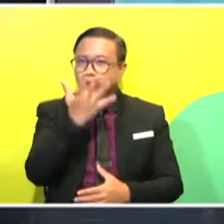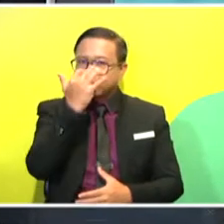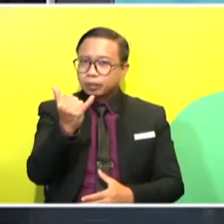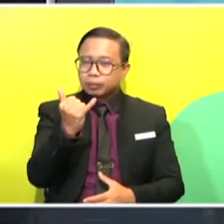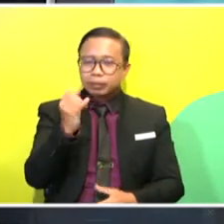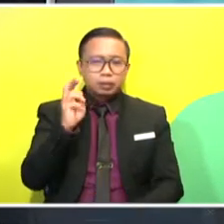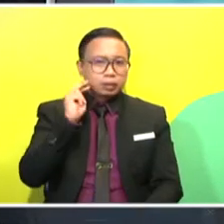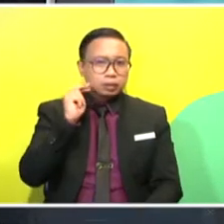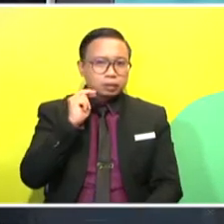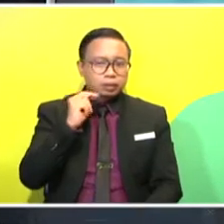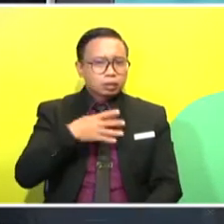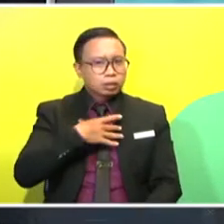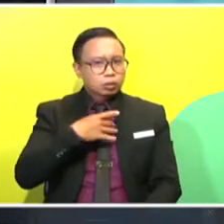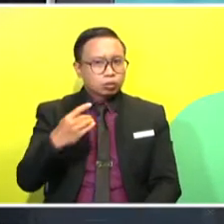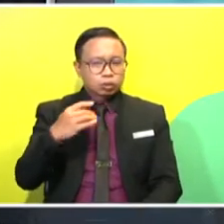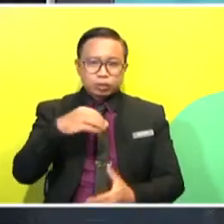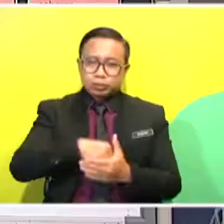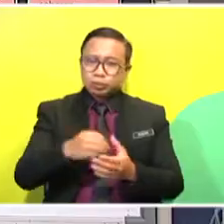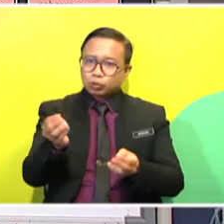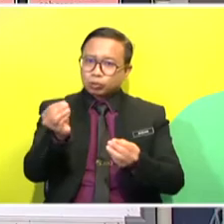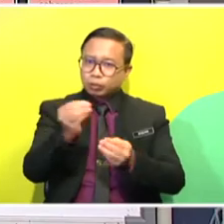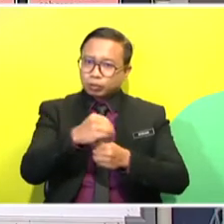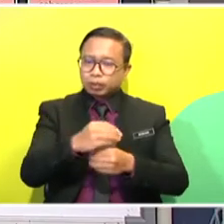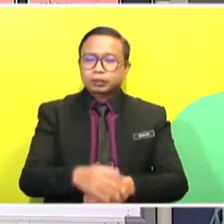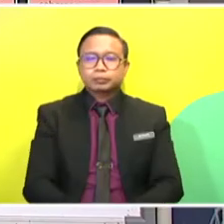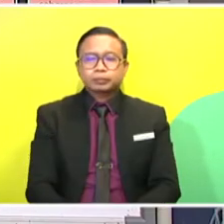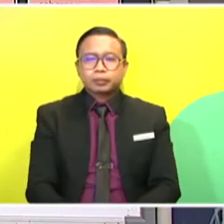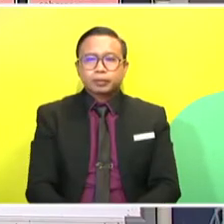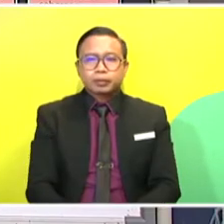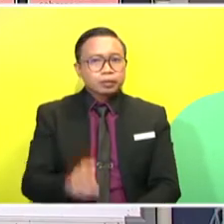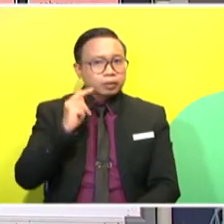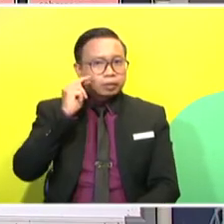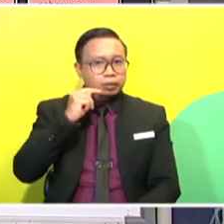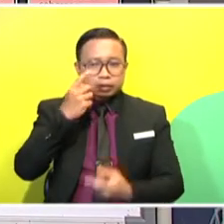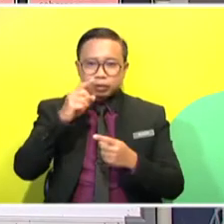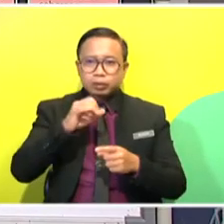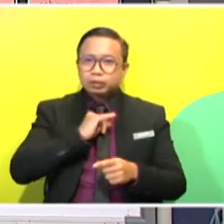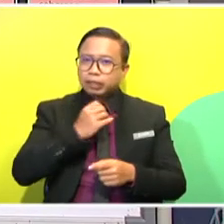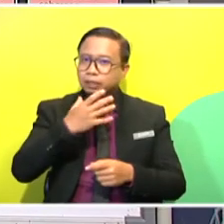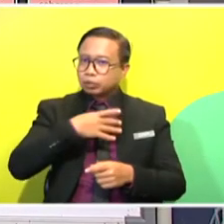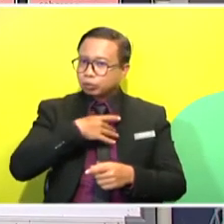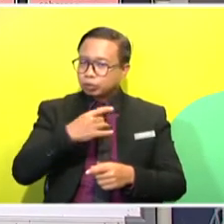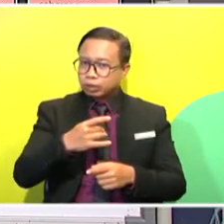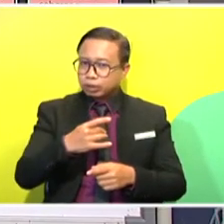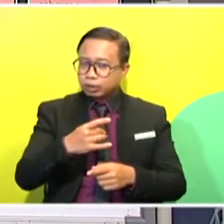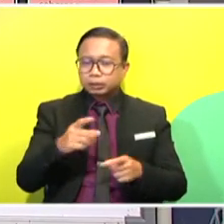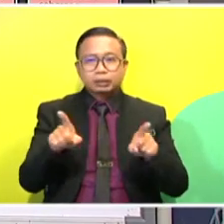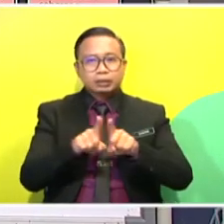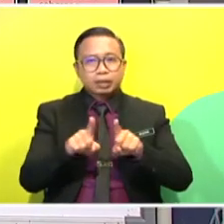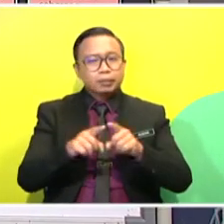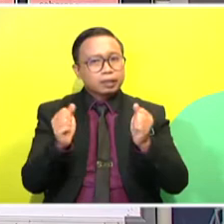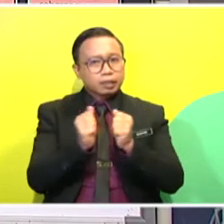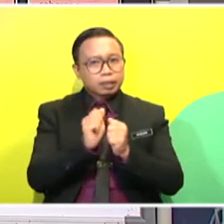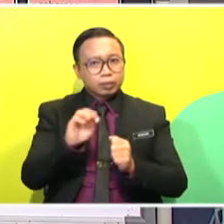Anissa suka masuk ke makmal? Saya suka ke makmal komputer kerana kita bersama-sama dengan murid-murid yang